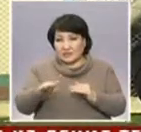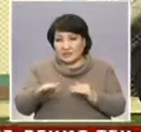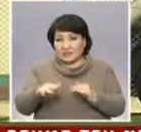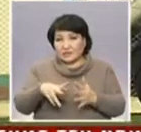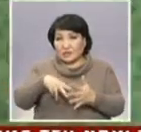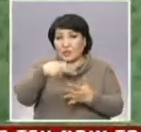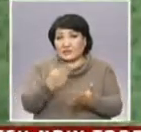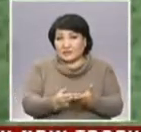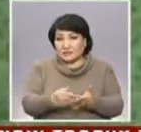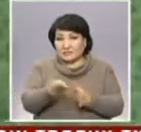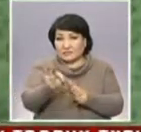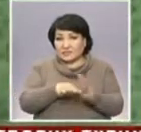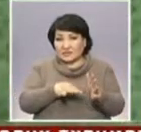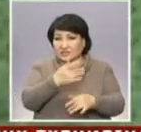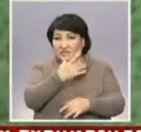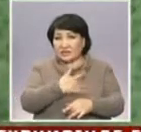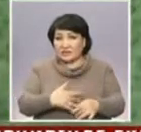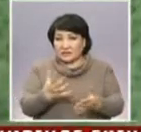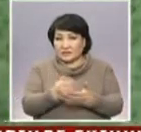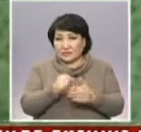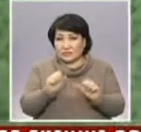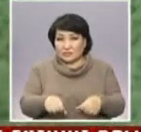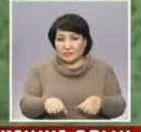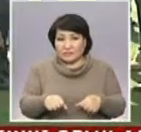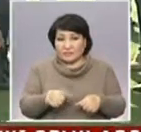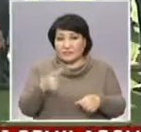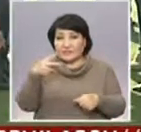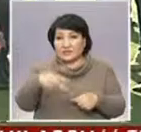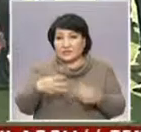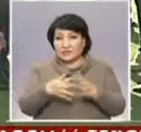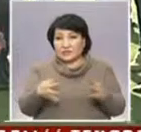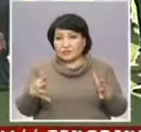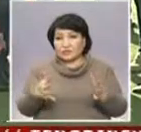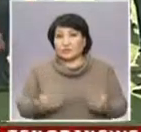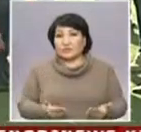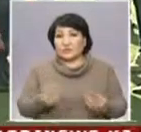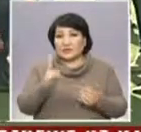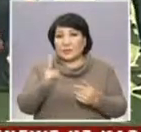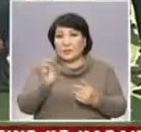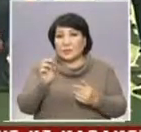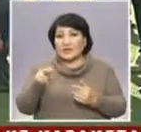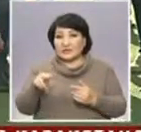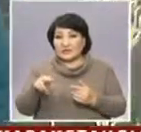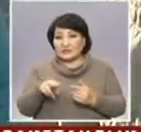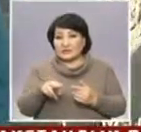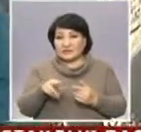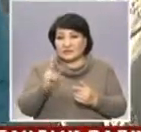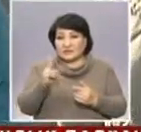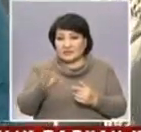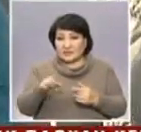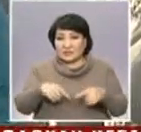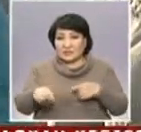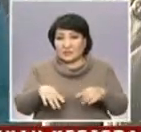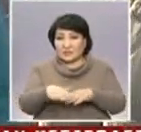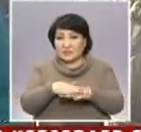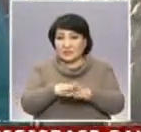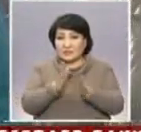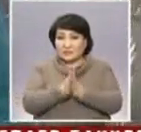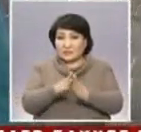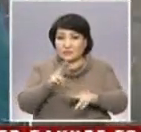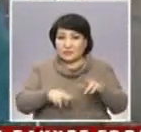әбден мүмкін. Премьера тұрғын үй кешенінің 2000-ға жуық тұрғыны пәтерелер кооперативінің төрағасынан футбол алаңын салып беруді сұраған. Өтініштер